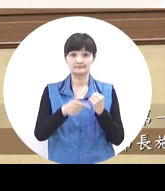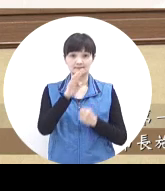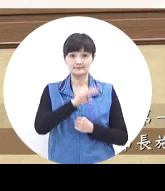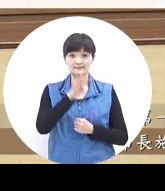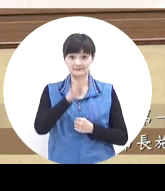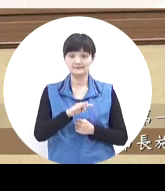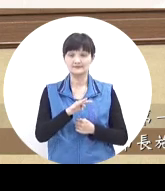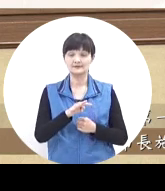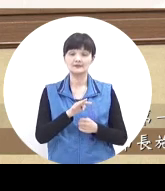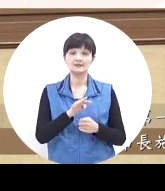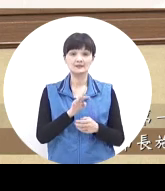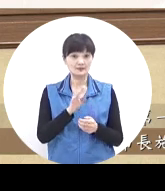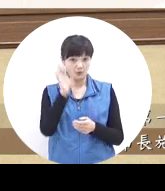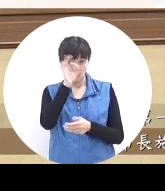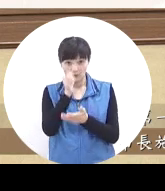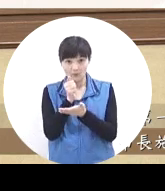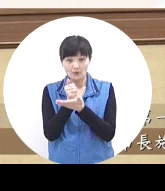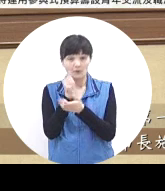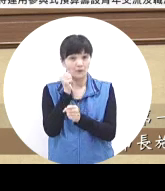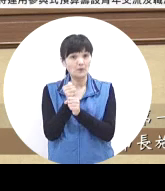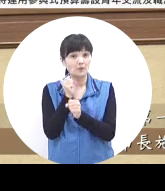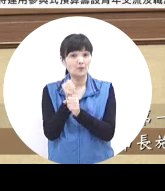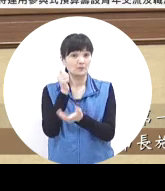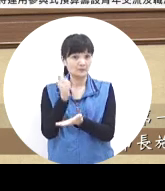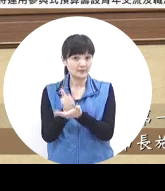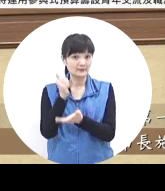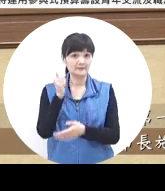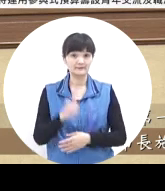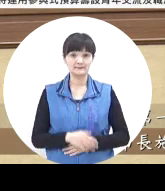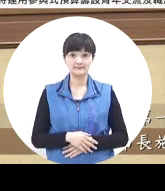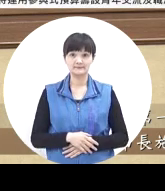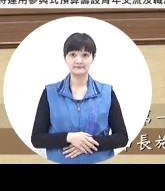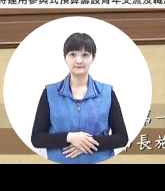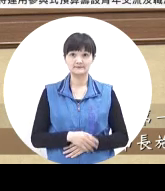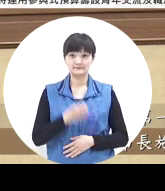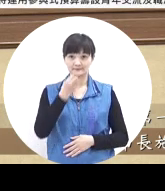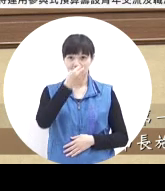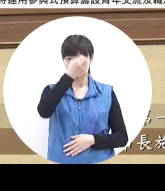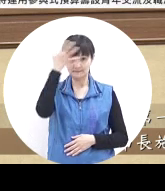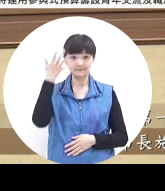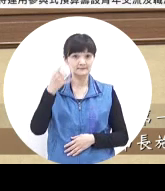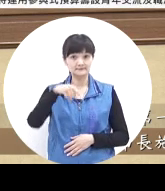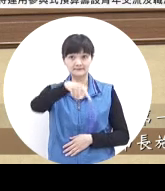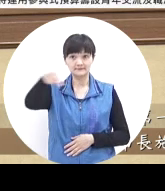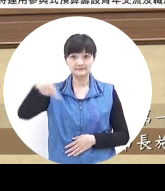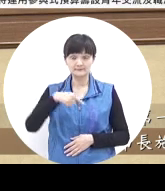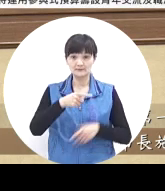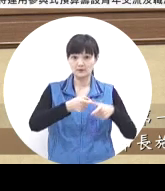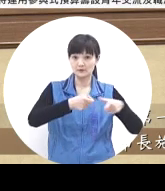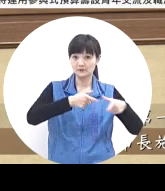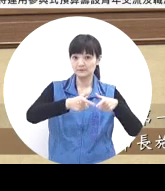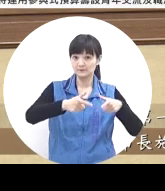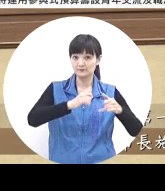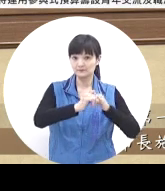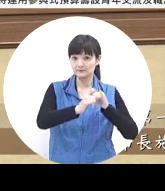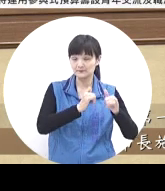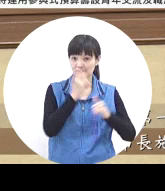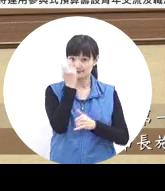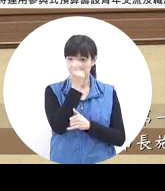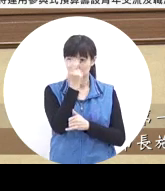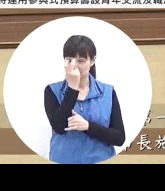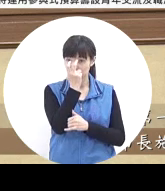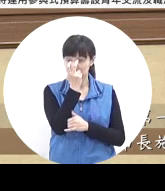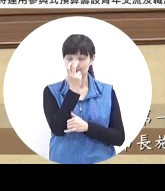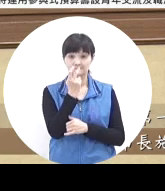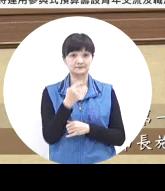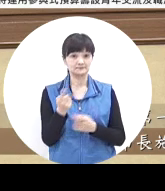业。我们的青年的公民损益运用参与式预算来筹设这样一个